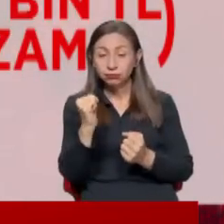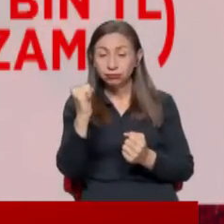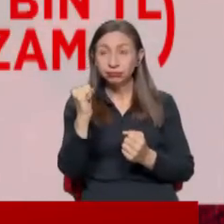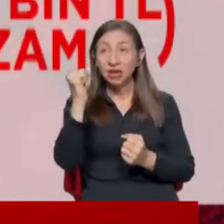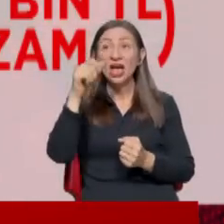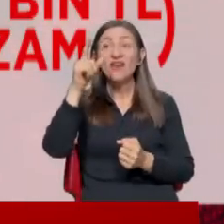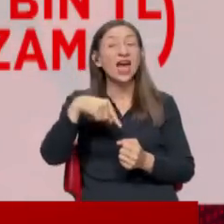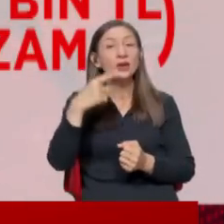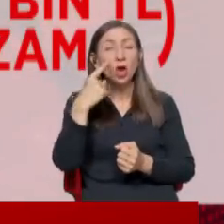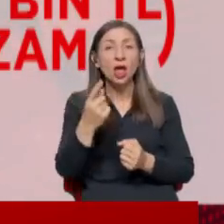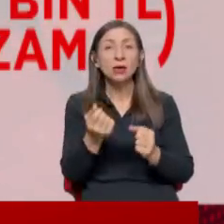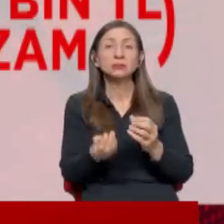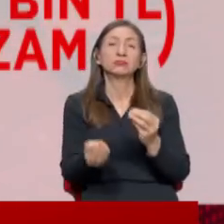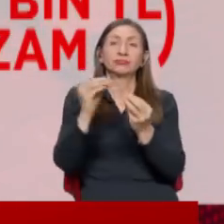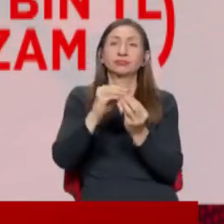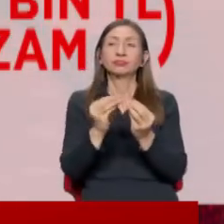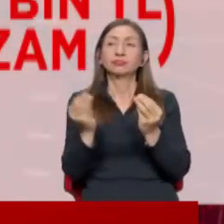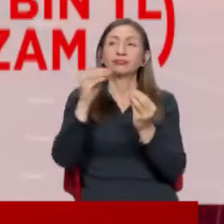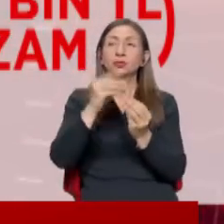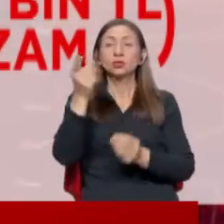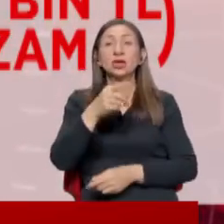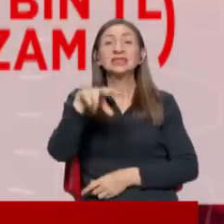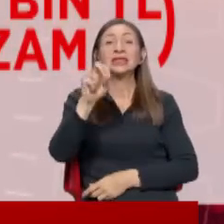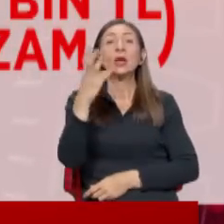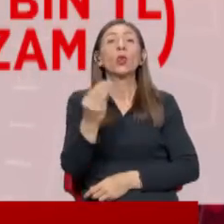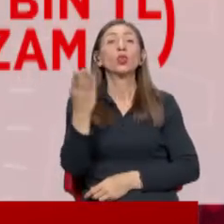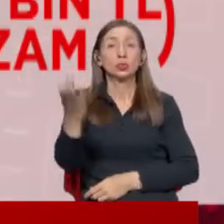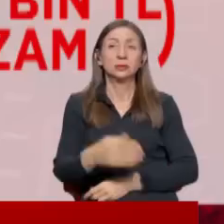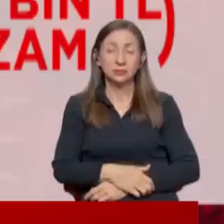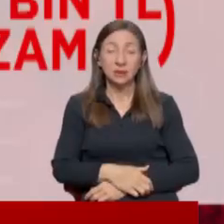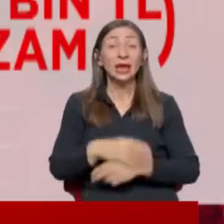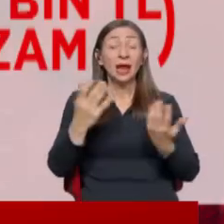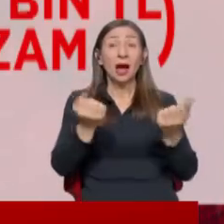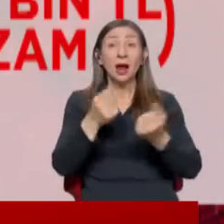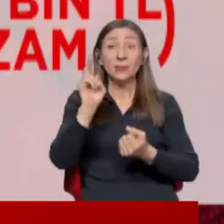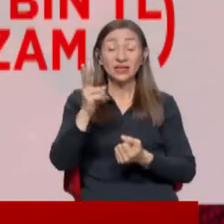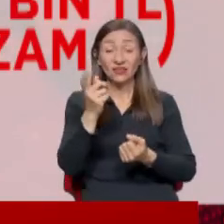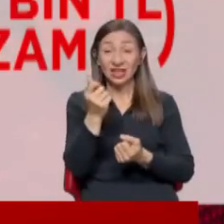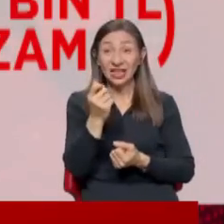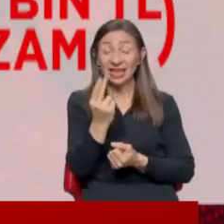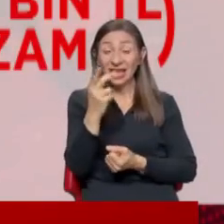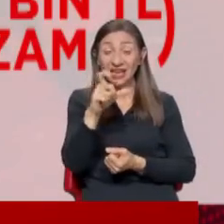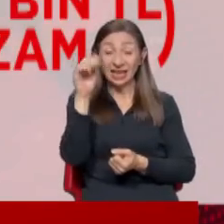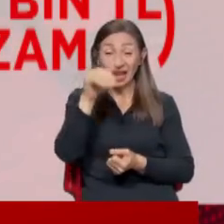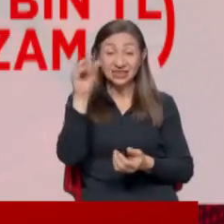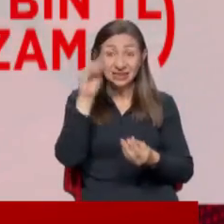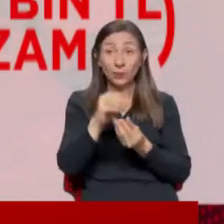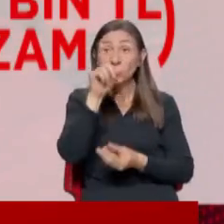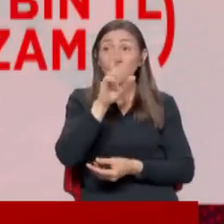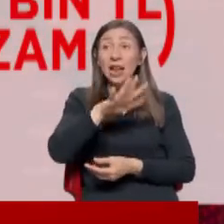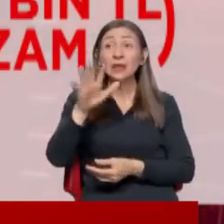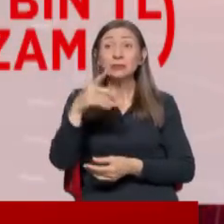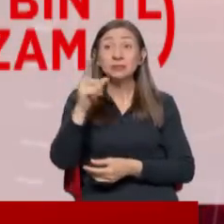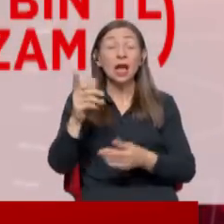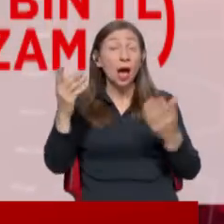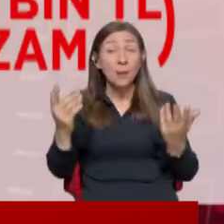yükseldikçe vergi dilimi de bir üst dilime yani %80'e çıktı. Yani aracın fiyatına 7 ayda gelen zam 155 bin